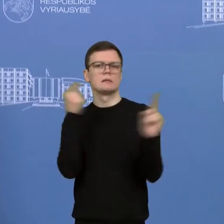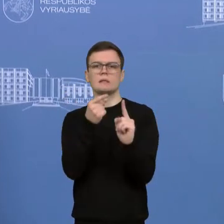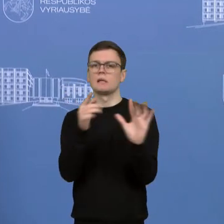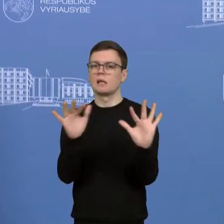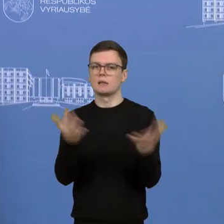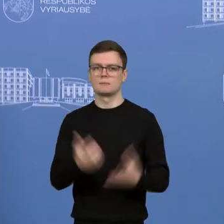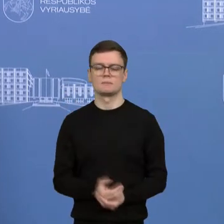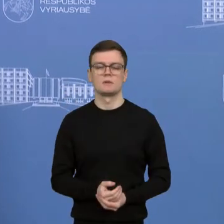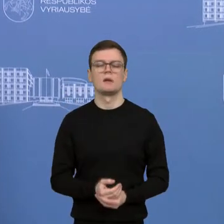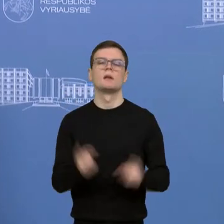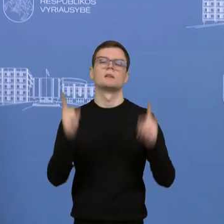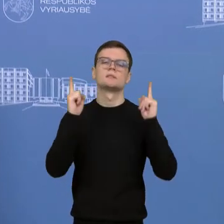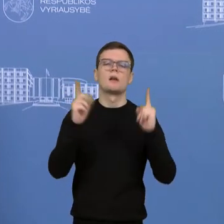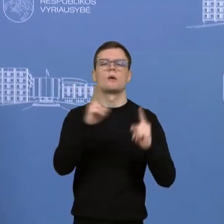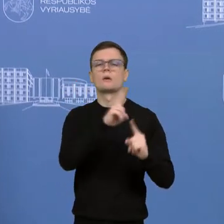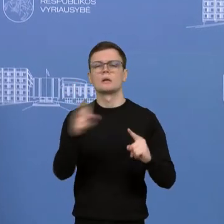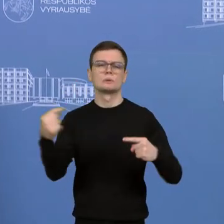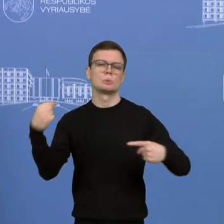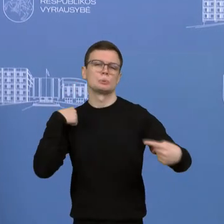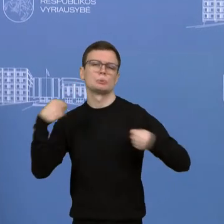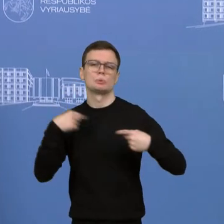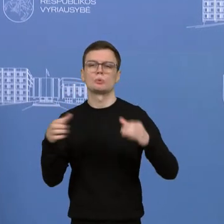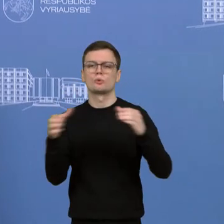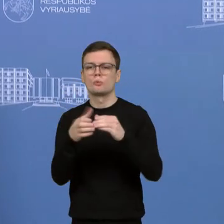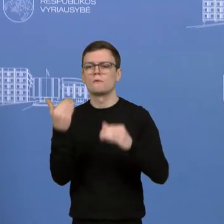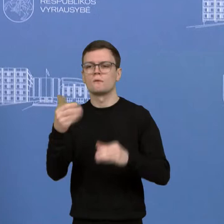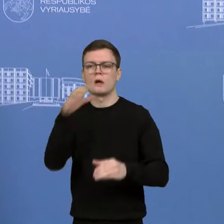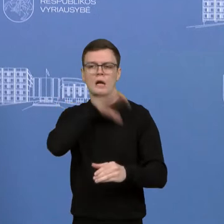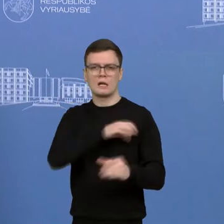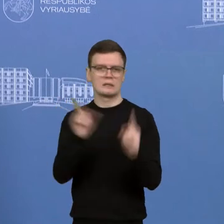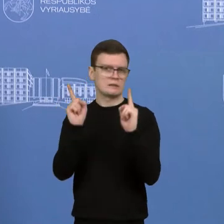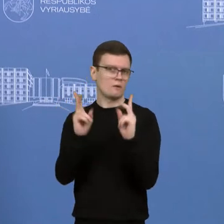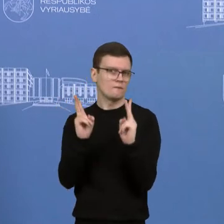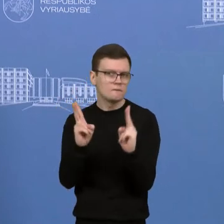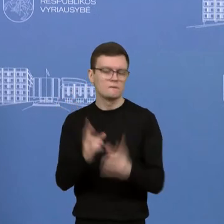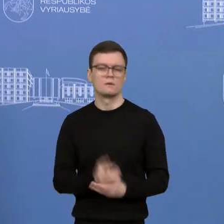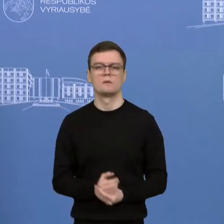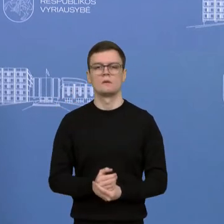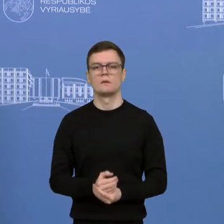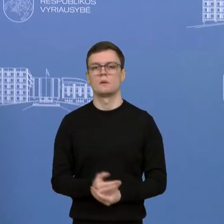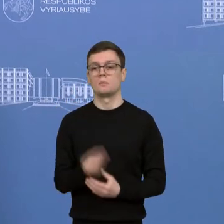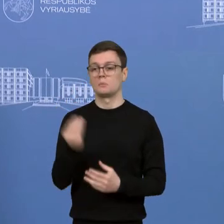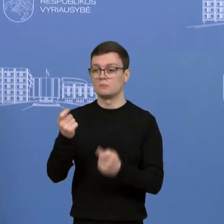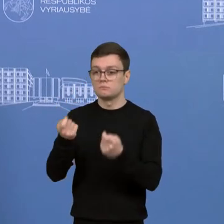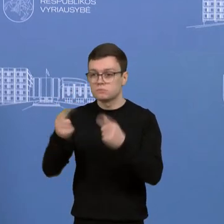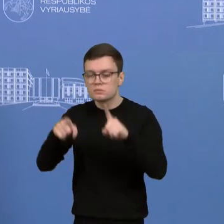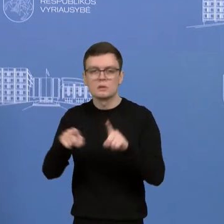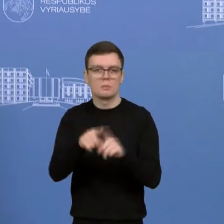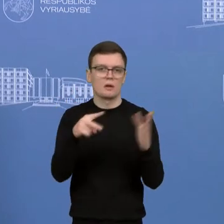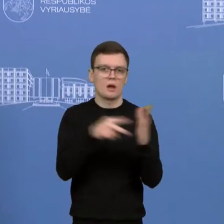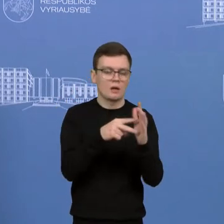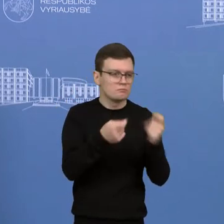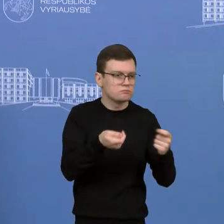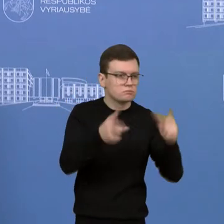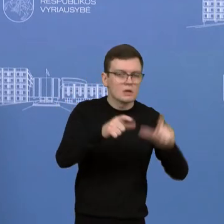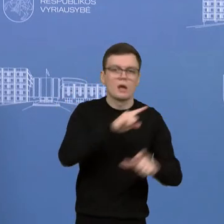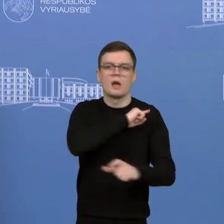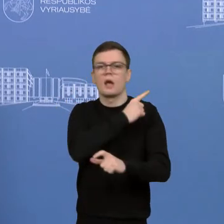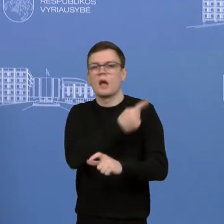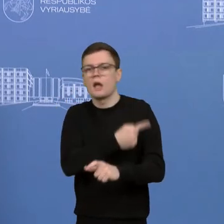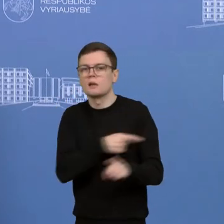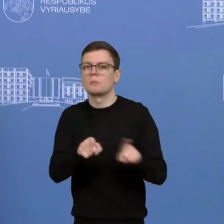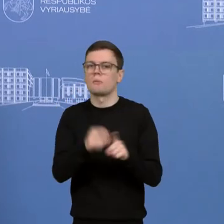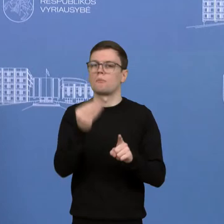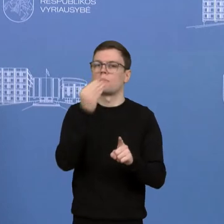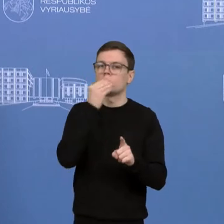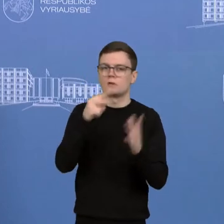apsaugoti pažeidžiamiausių grupių pajamas. Infliacija ir kainų augimas, ne tik energijos, bet ir maisto kainų